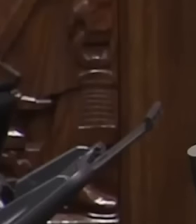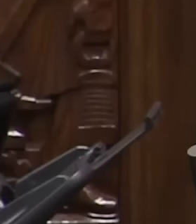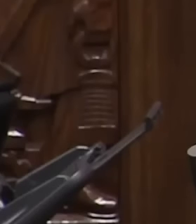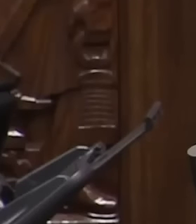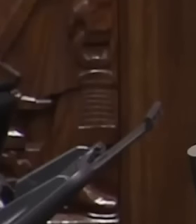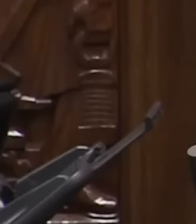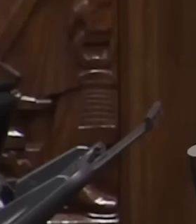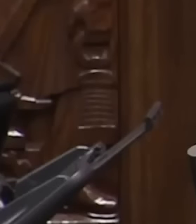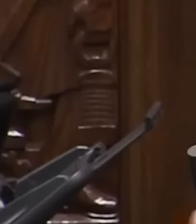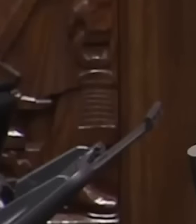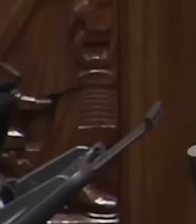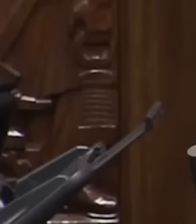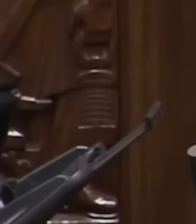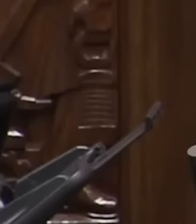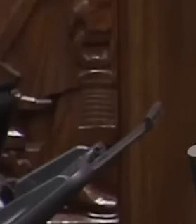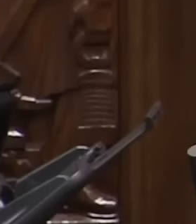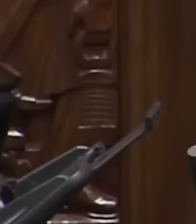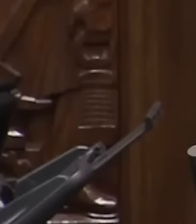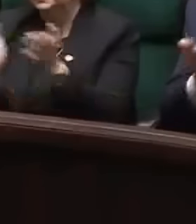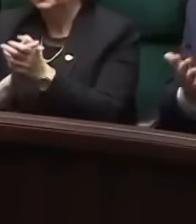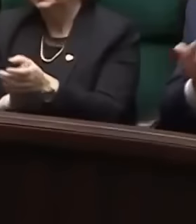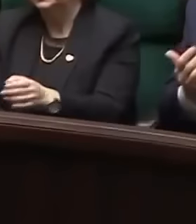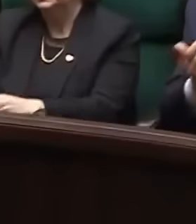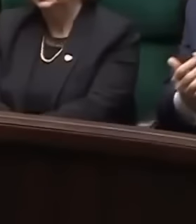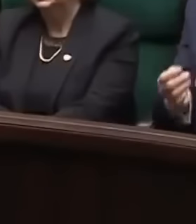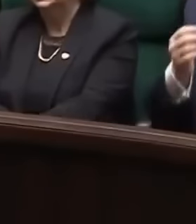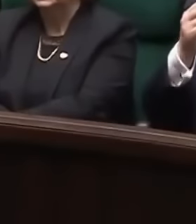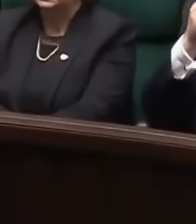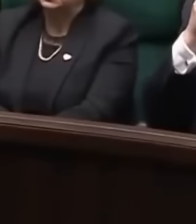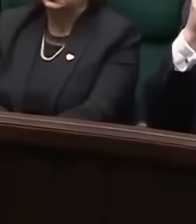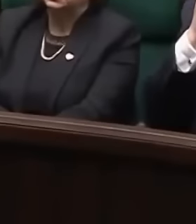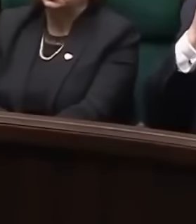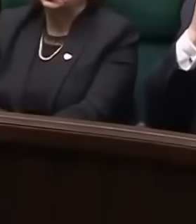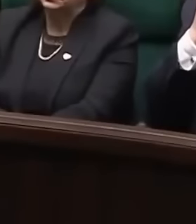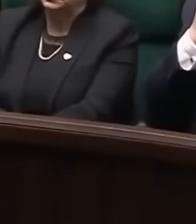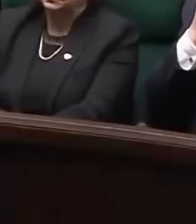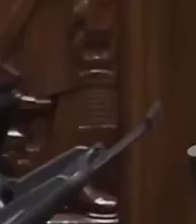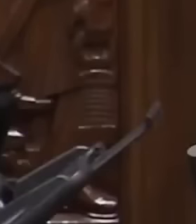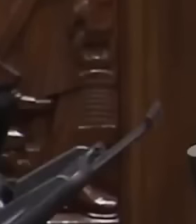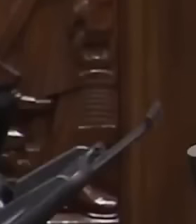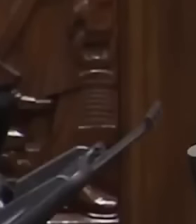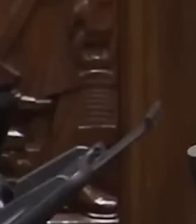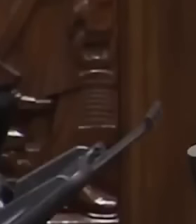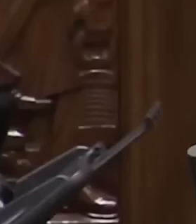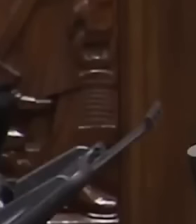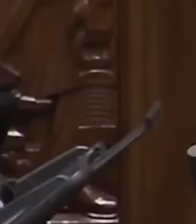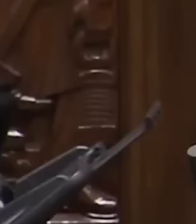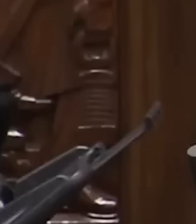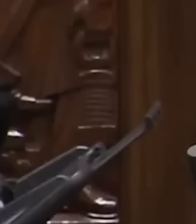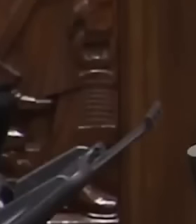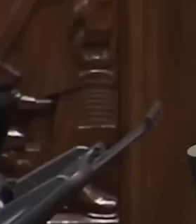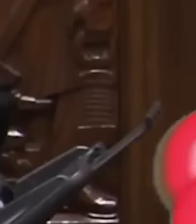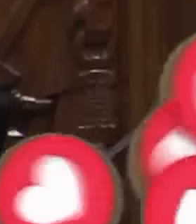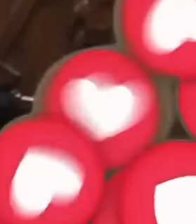konkrety. Polska nas będzie z tego rozliczała. Nie boję się tego. W imieniu całego przyszłego rządu mogę wam powiedzieć, nie obawiamy się